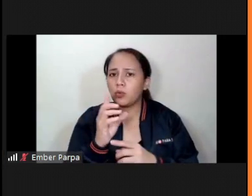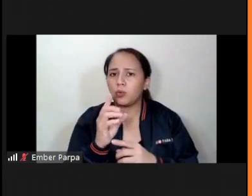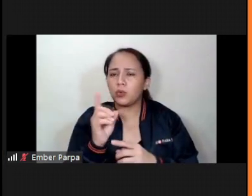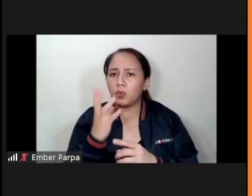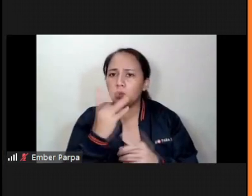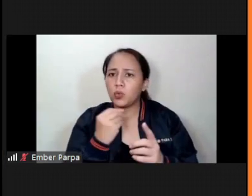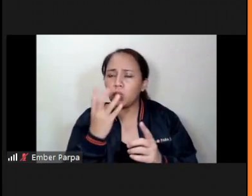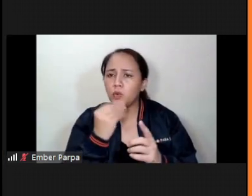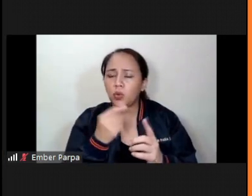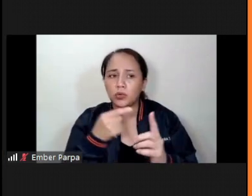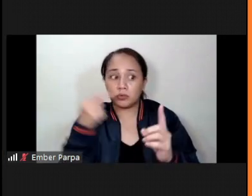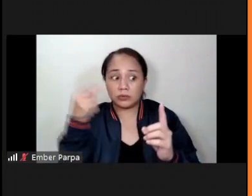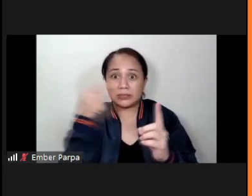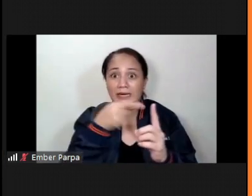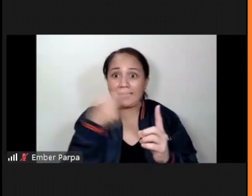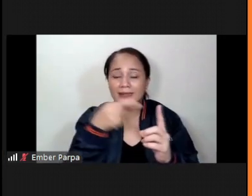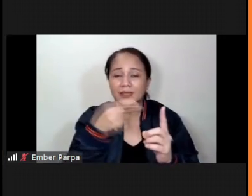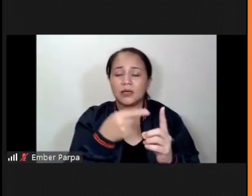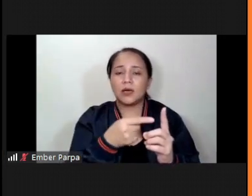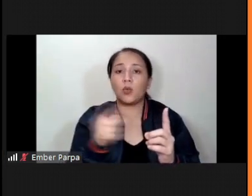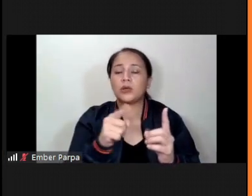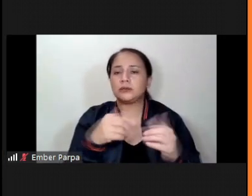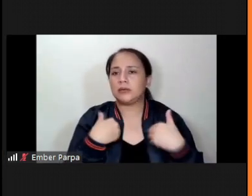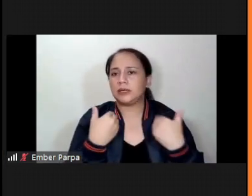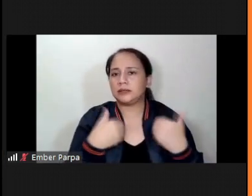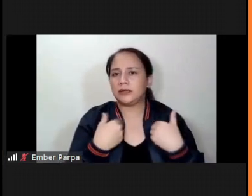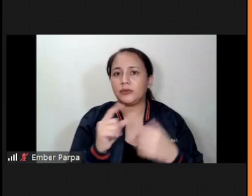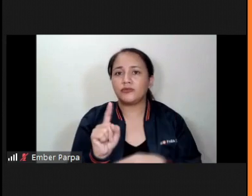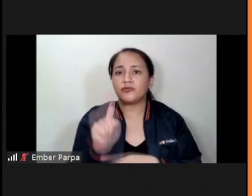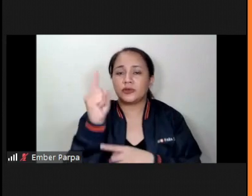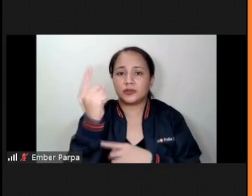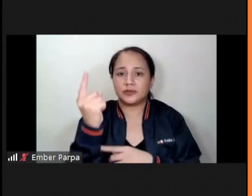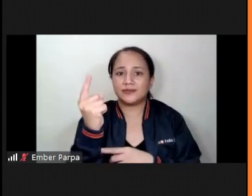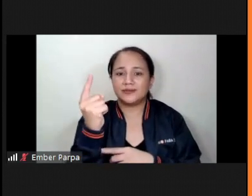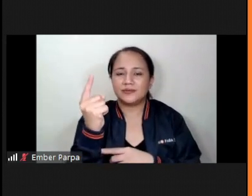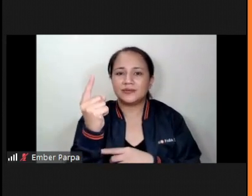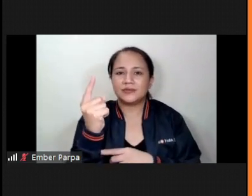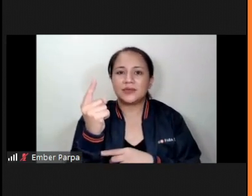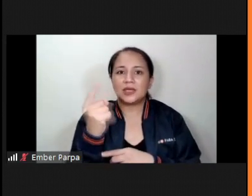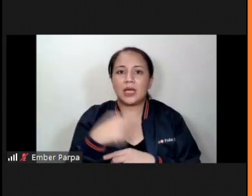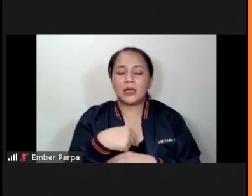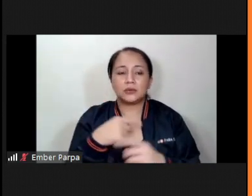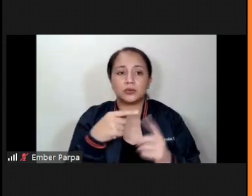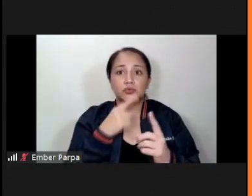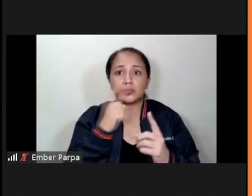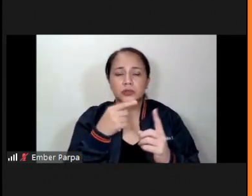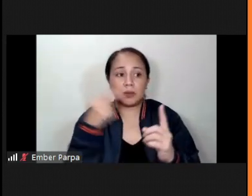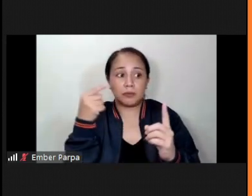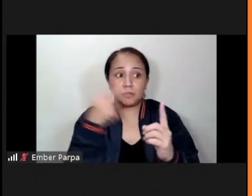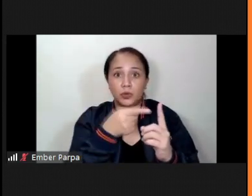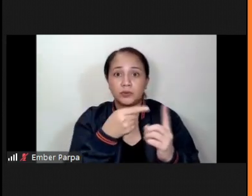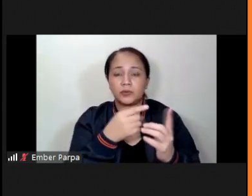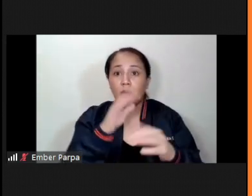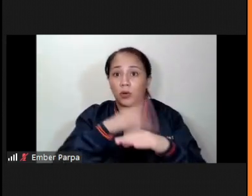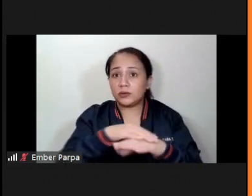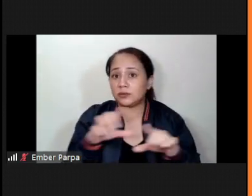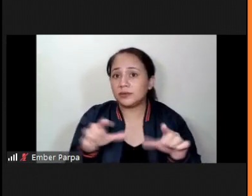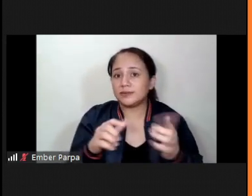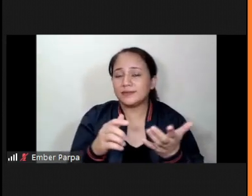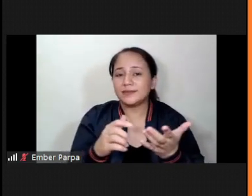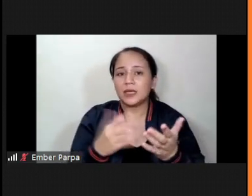target nga which is ang mga kabatan-unan, di ba, ang mga kanang gaka-target ana kanang sa online